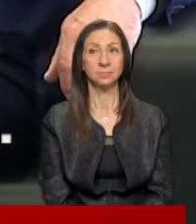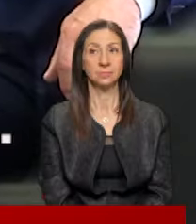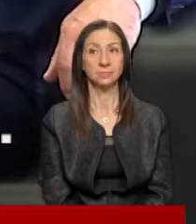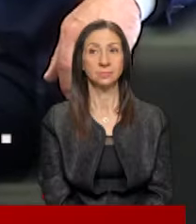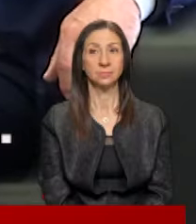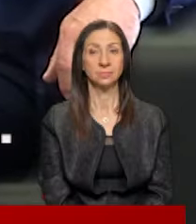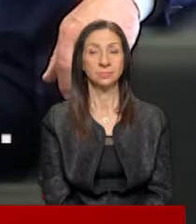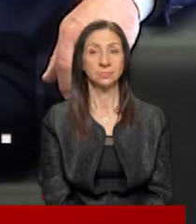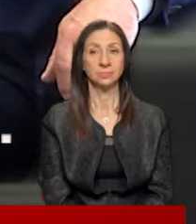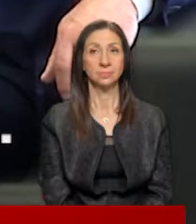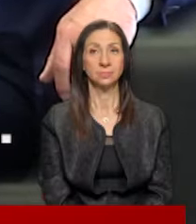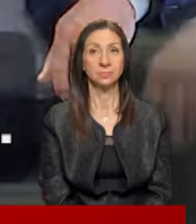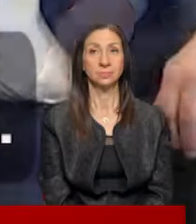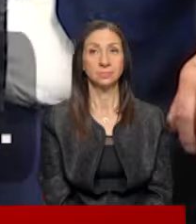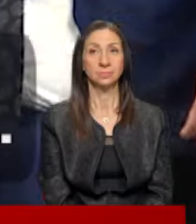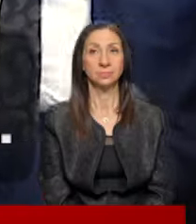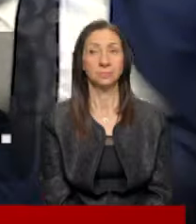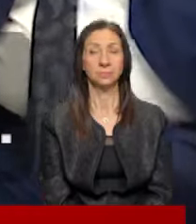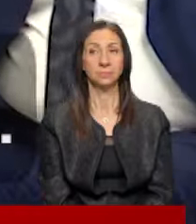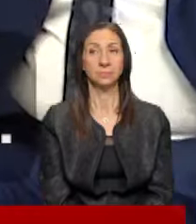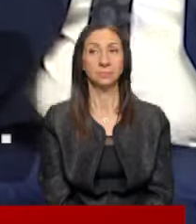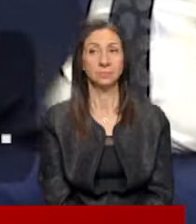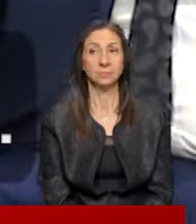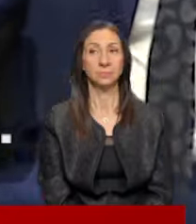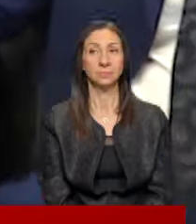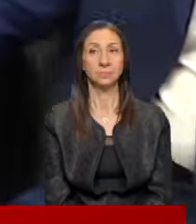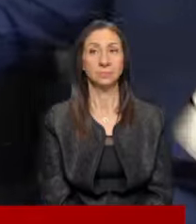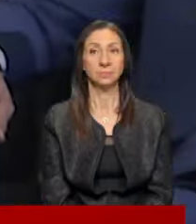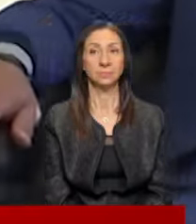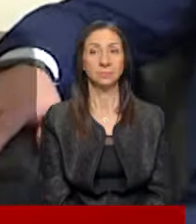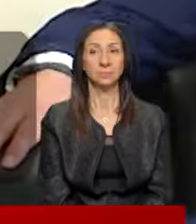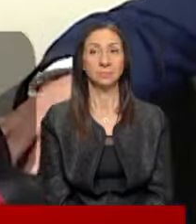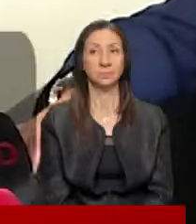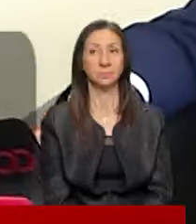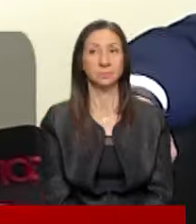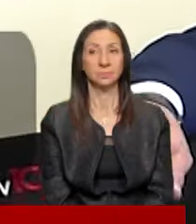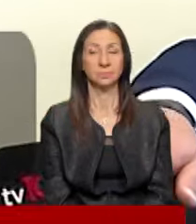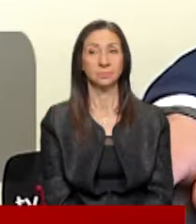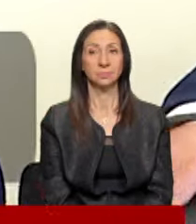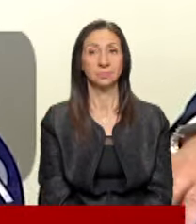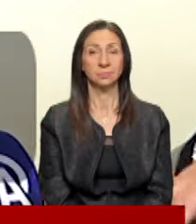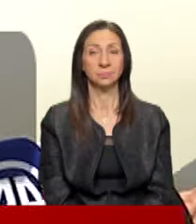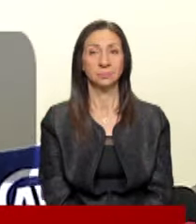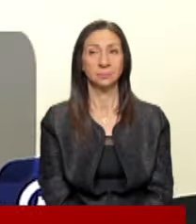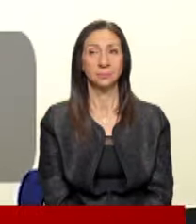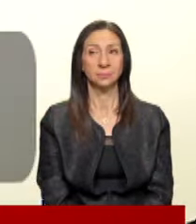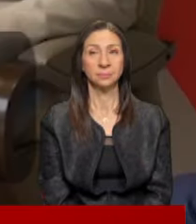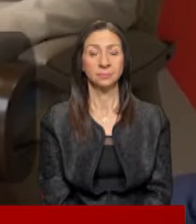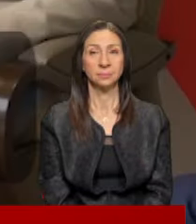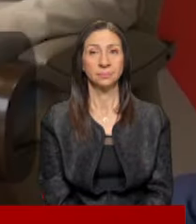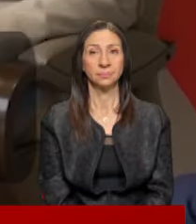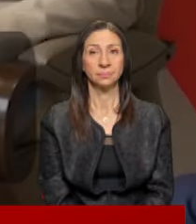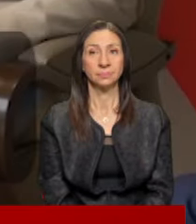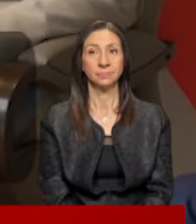Bayramı bayram gibi yaşayamıyor ne yazık ki emekli bir çiftin çocuklarını bayramda ziyarete gitmesinin bile maliyeti çok çok yüksek